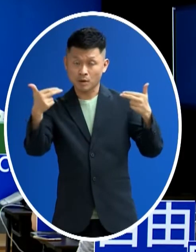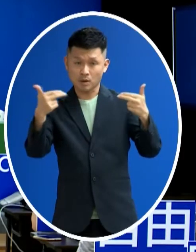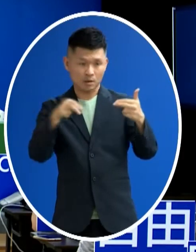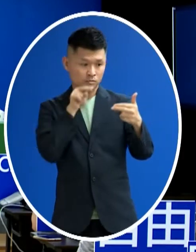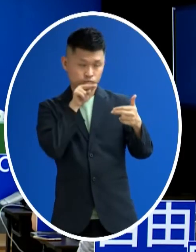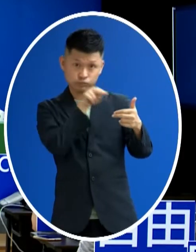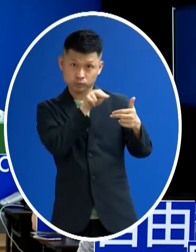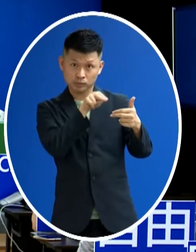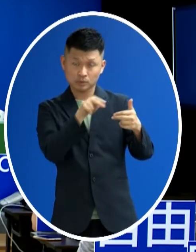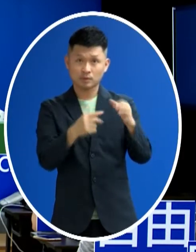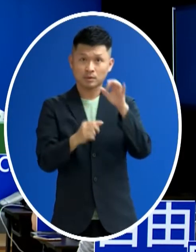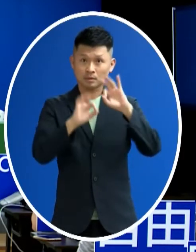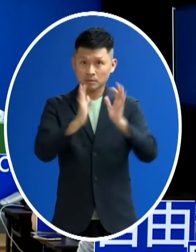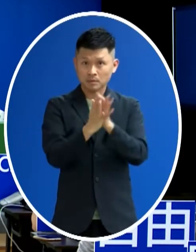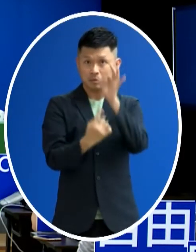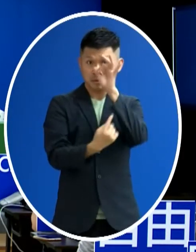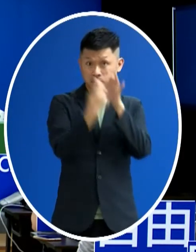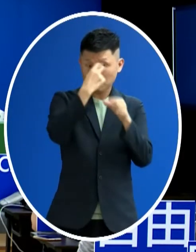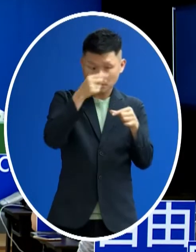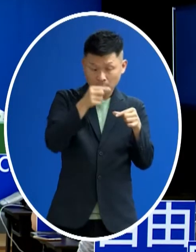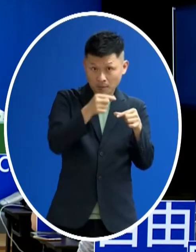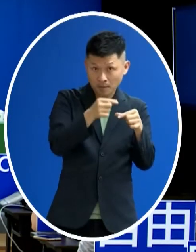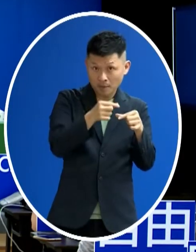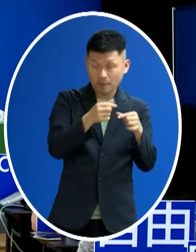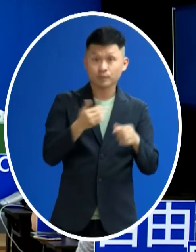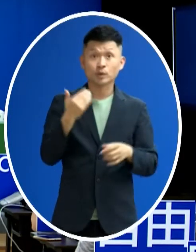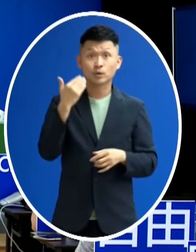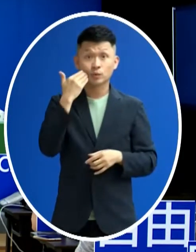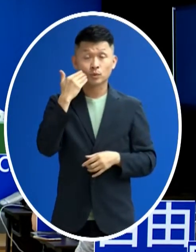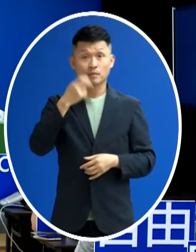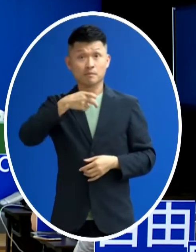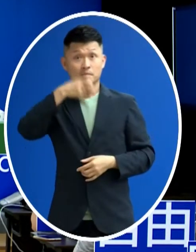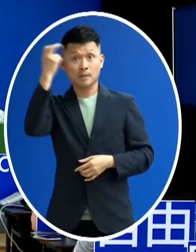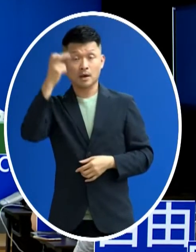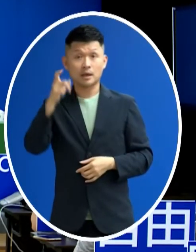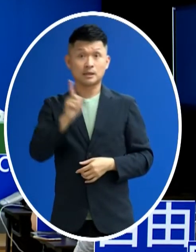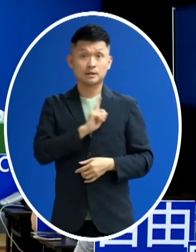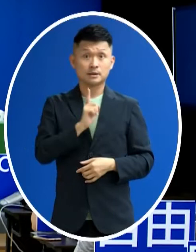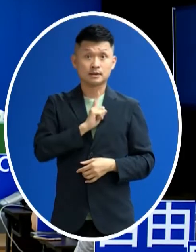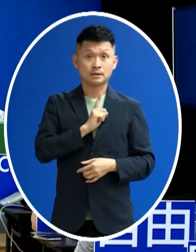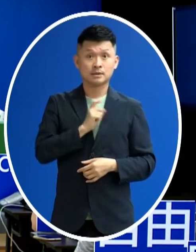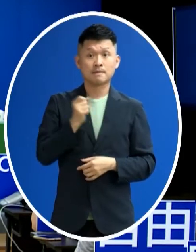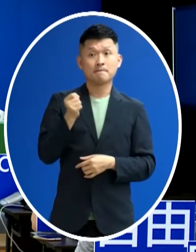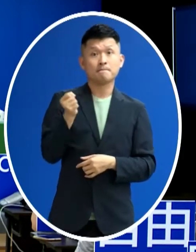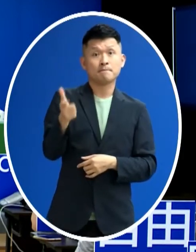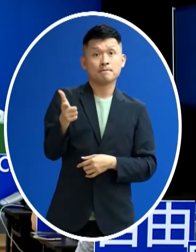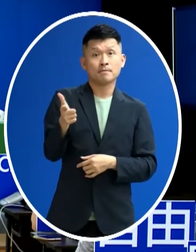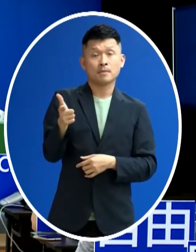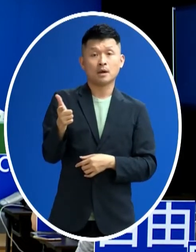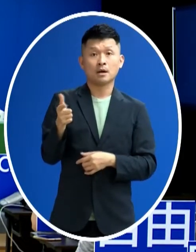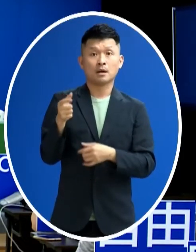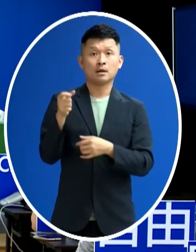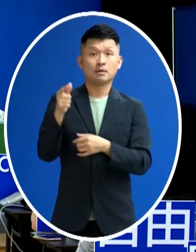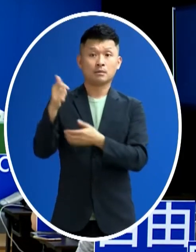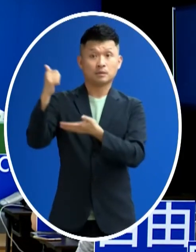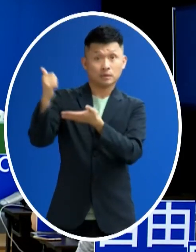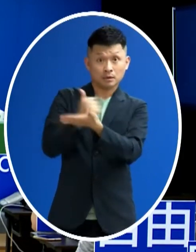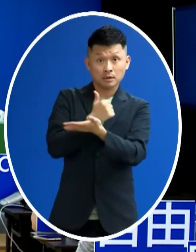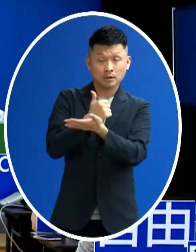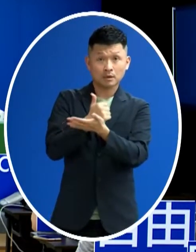然后也想问第二个问题是说，如果被发现就是贩售自行饮用的快筛贩卖的话，会有罚则吗？谢